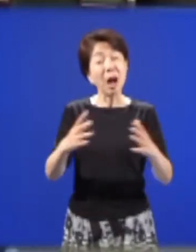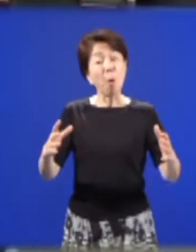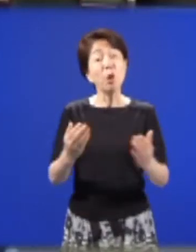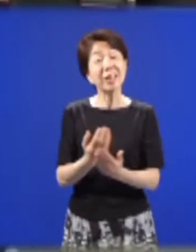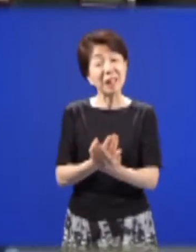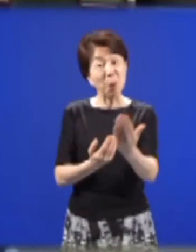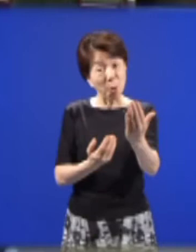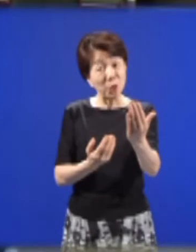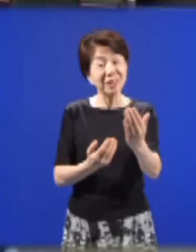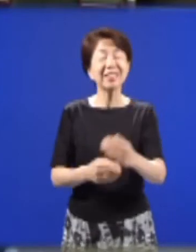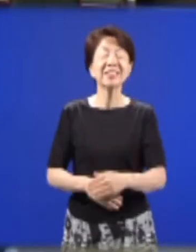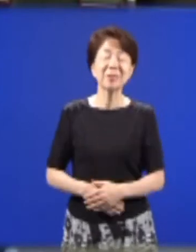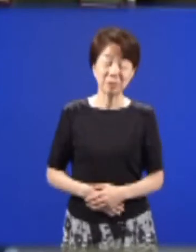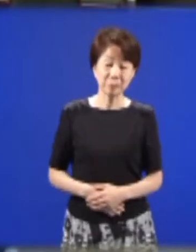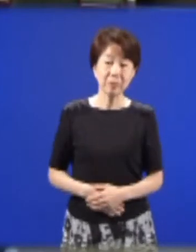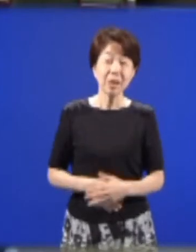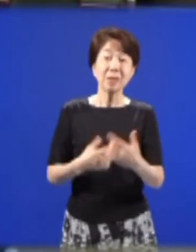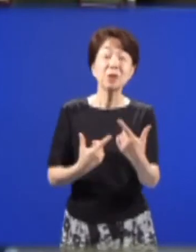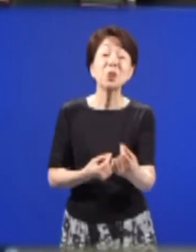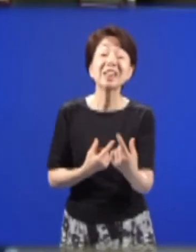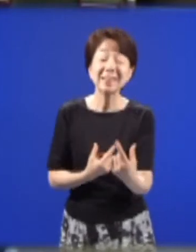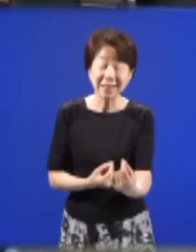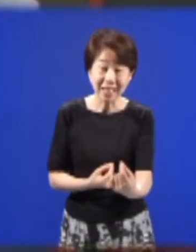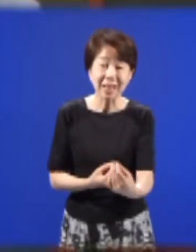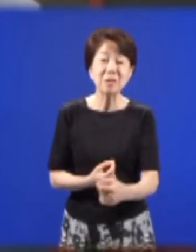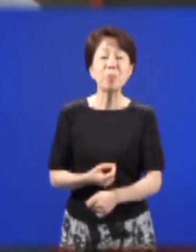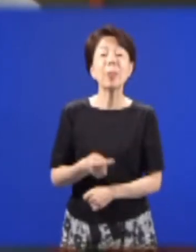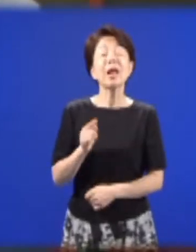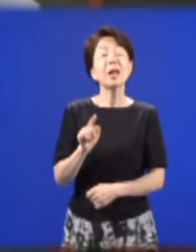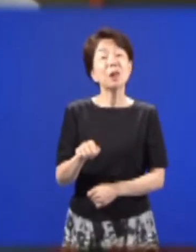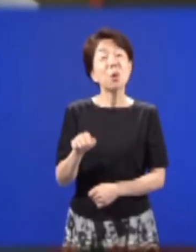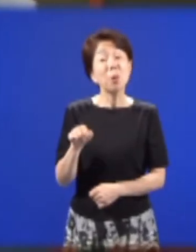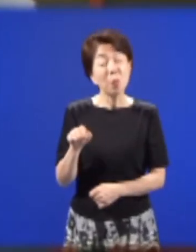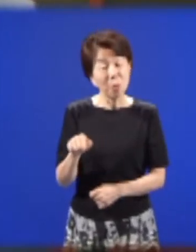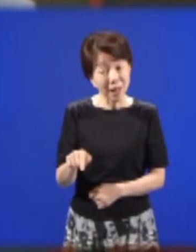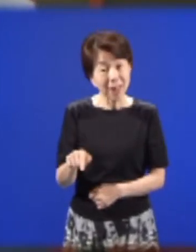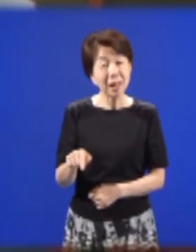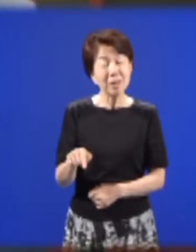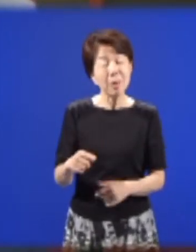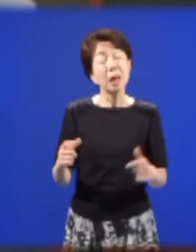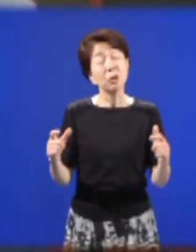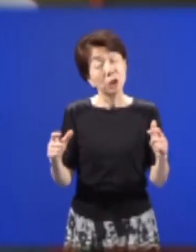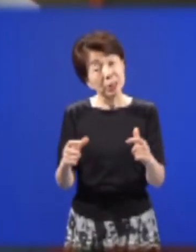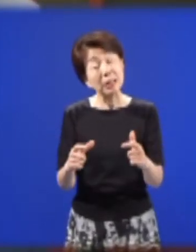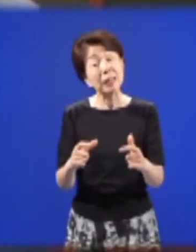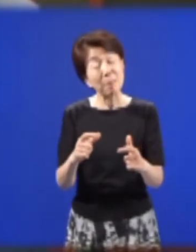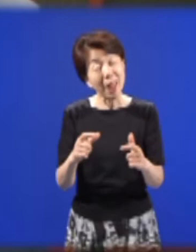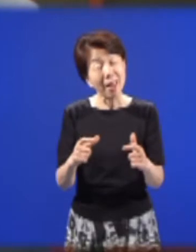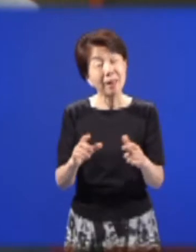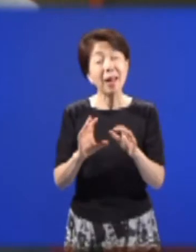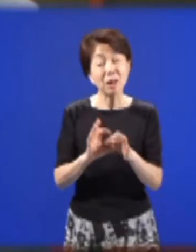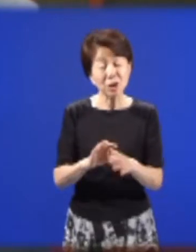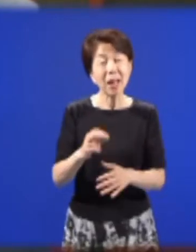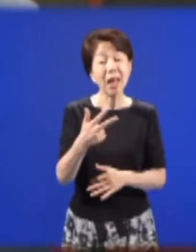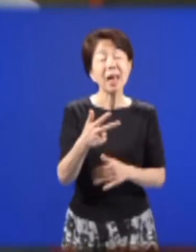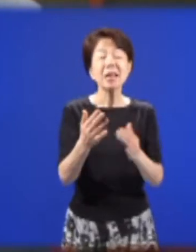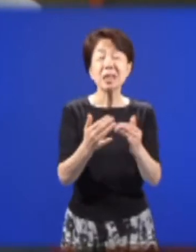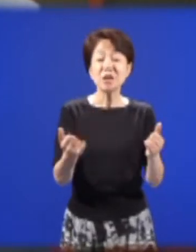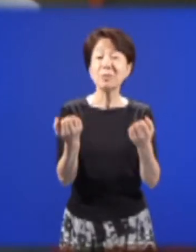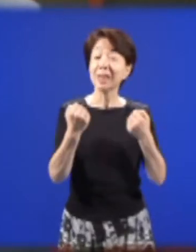。 そうですね、この第2ホールはコンパクトなので市民演